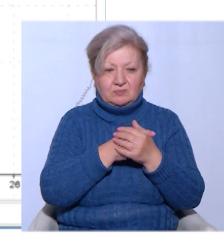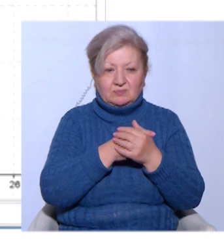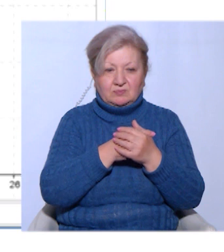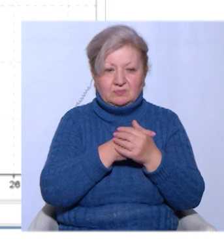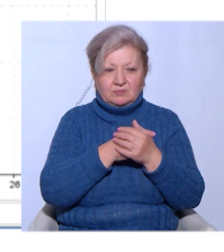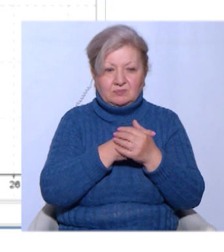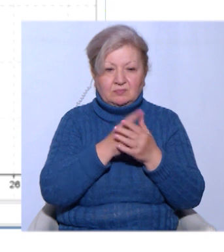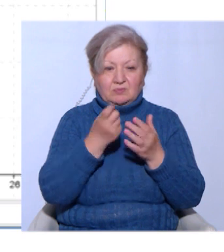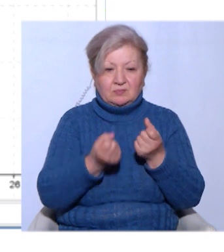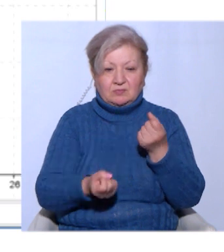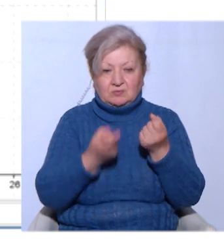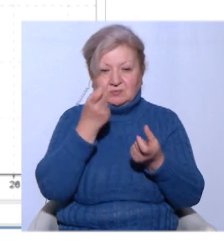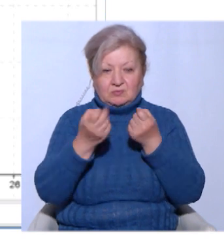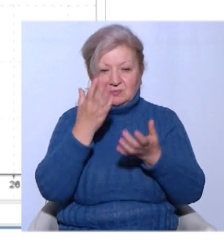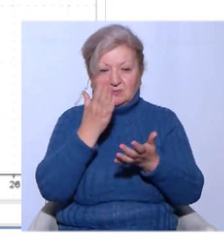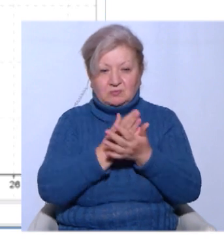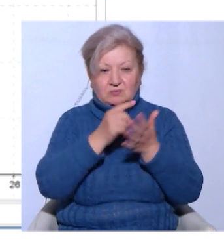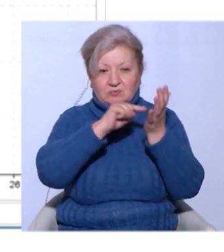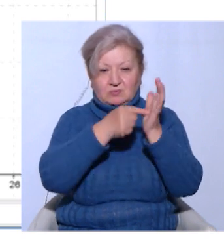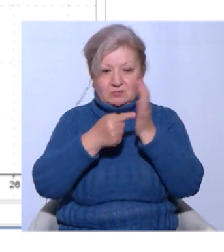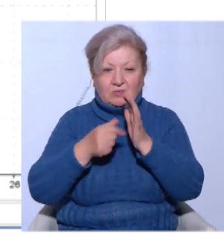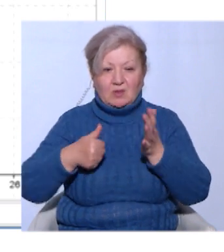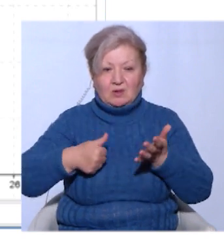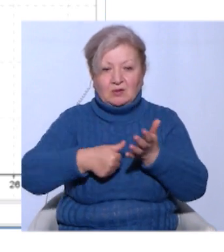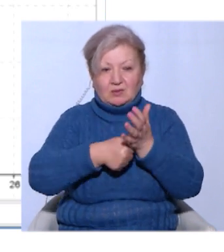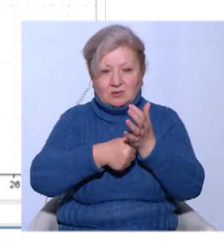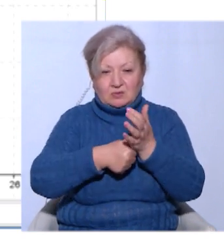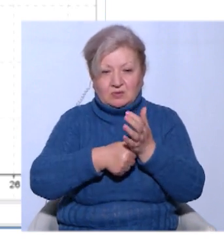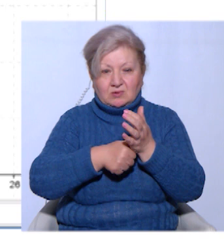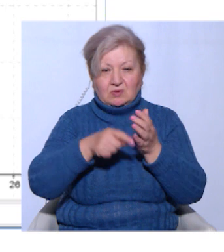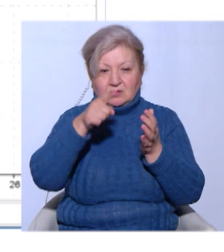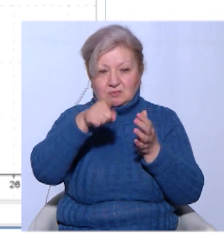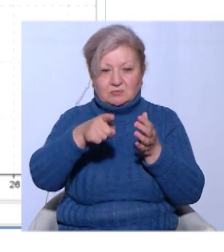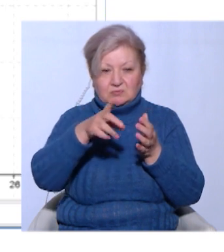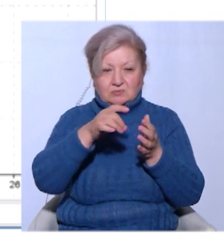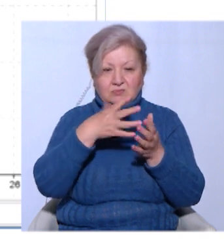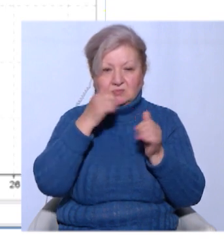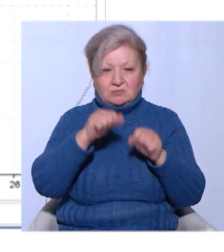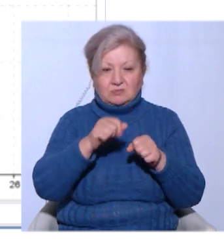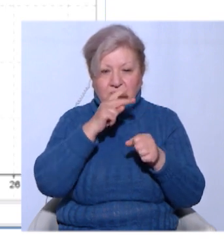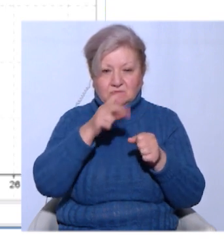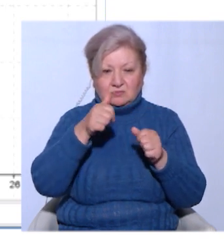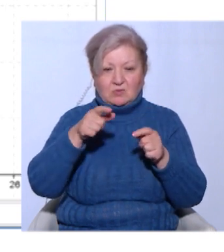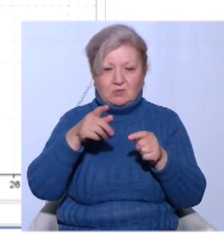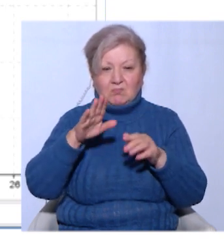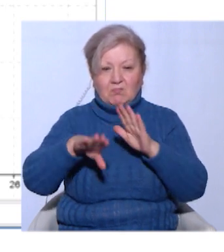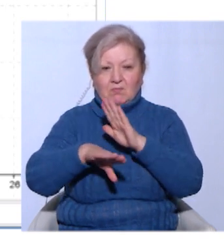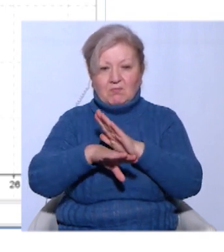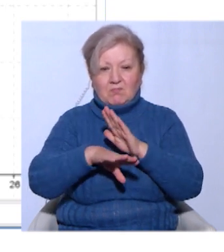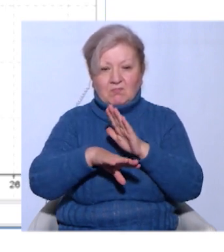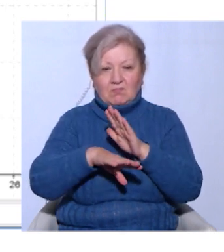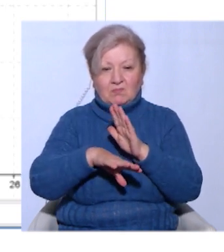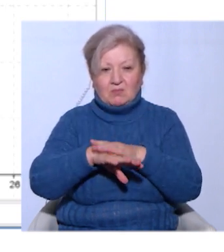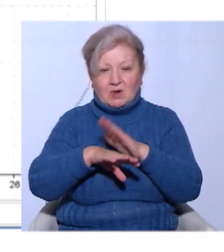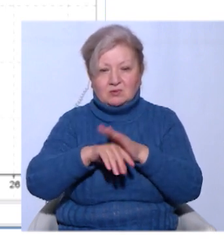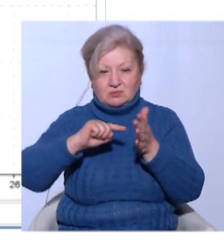X ღერძის მიმართ. გაჩნდა წერტილები, გადაკვეთის წერტილები. დამხმარე წრფეები შეგვიძლია გავაქროთ,